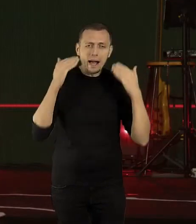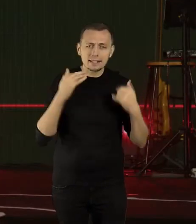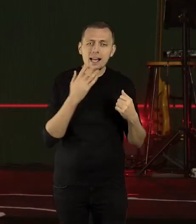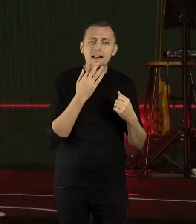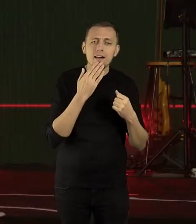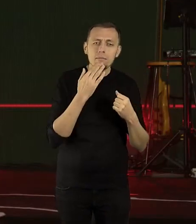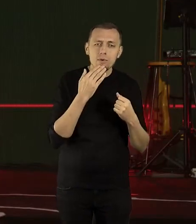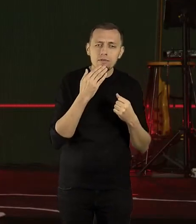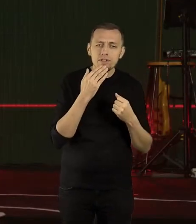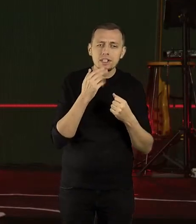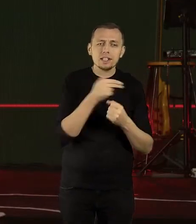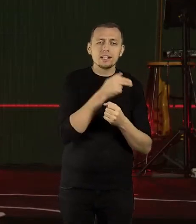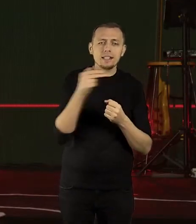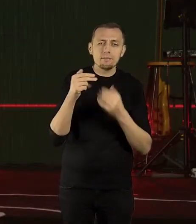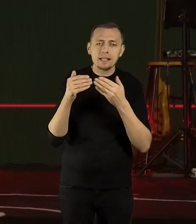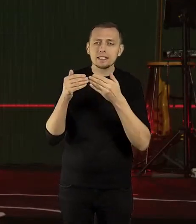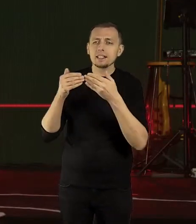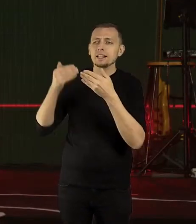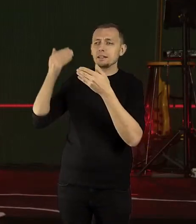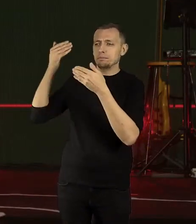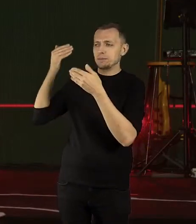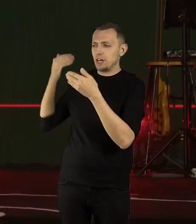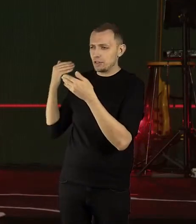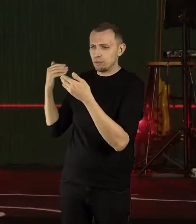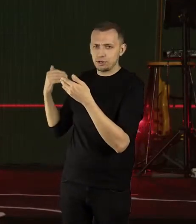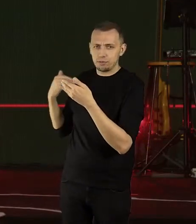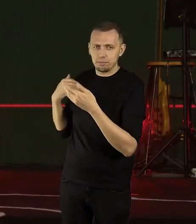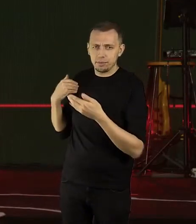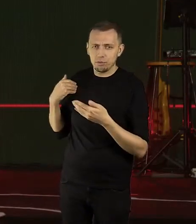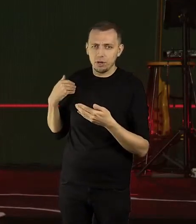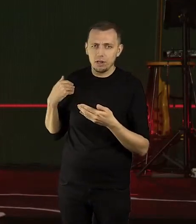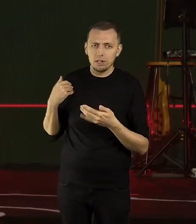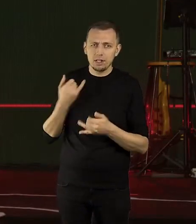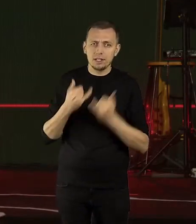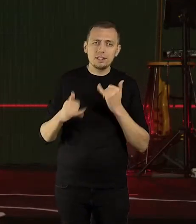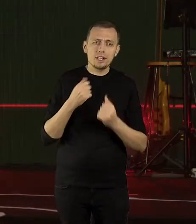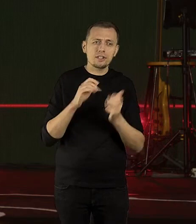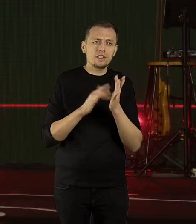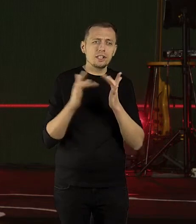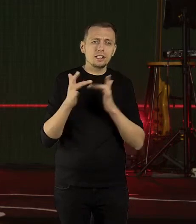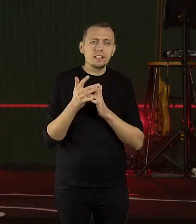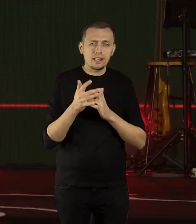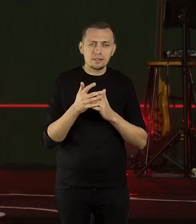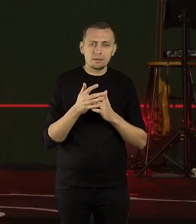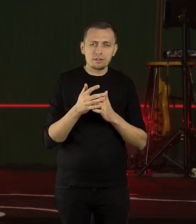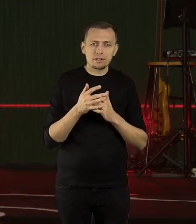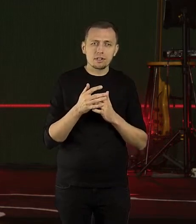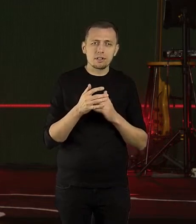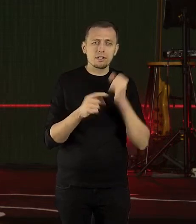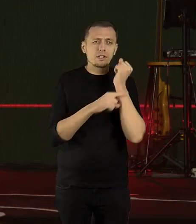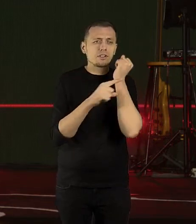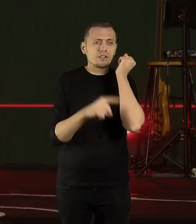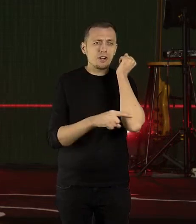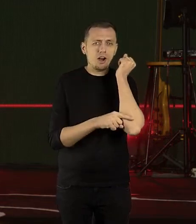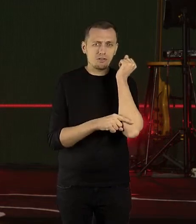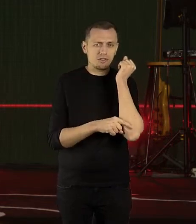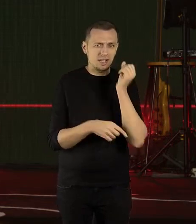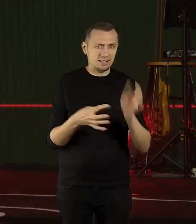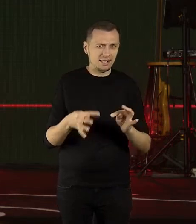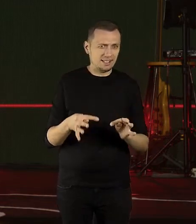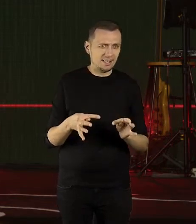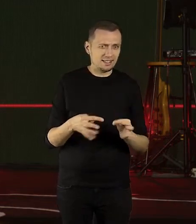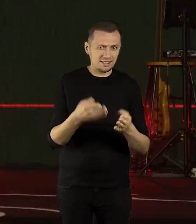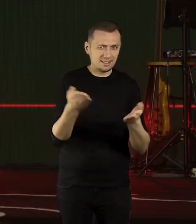Maria po prostu prorokuje. Maria prorokuje. Z gramatycznego punktu widzenia używa